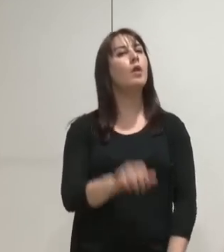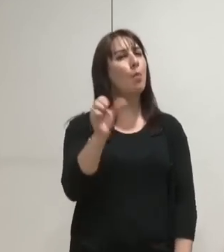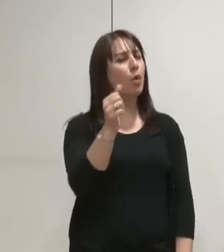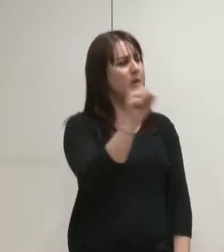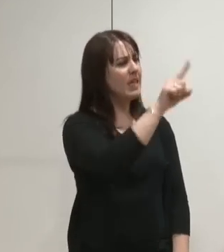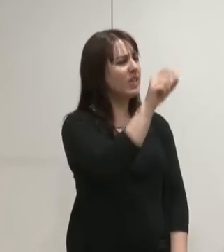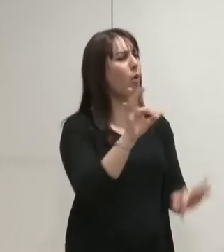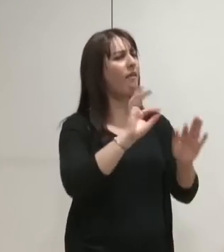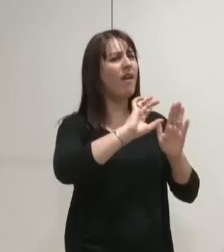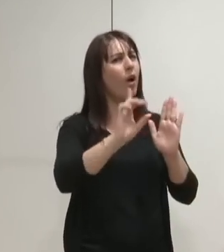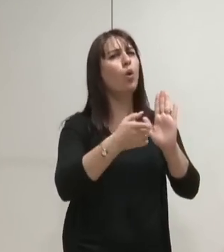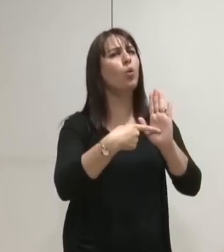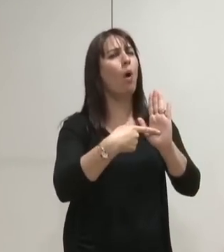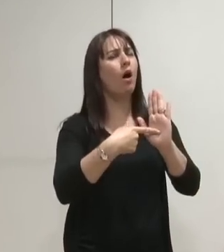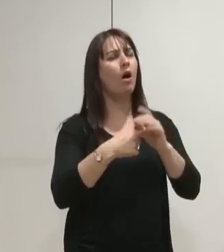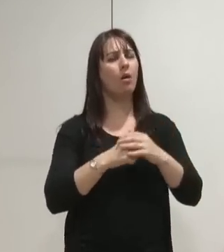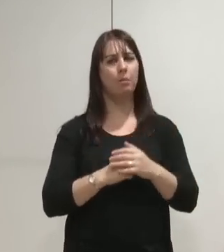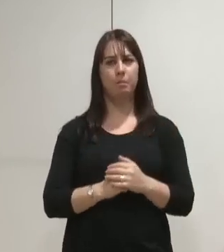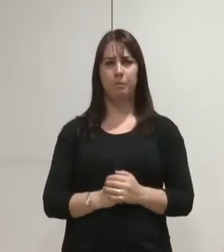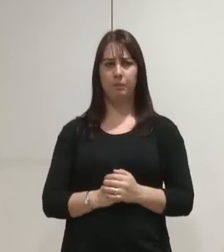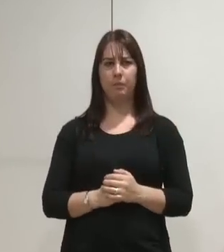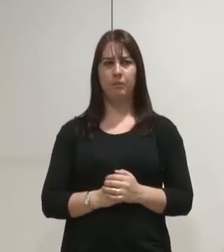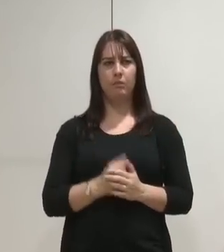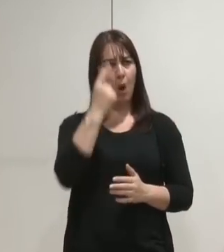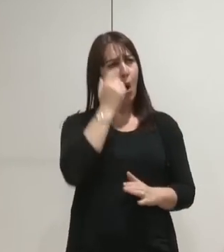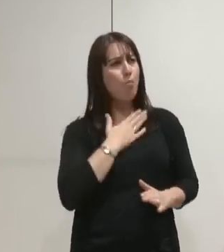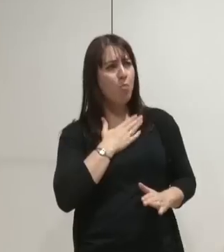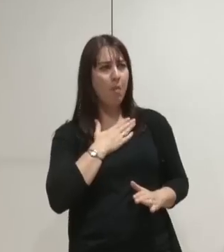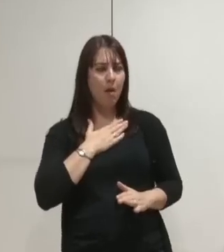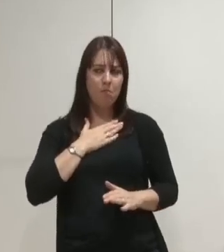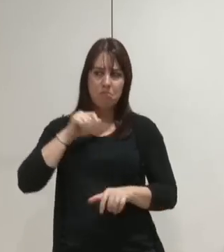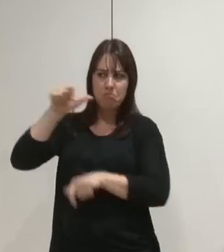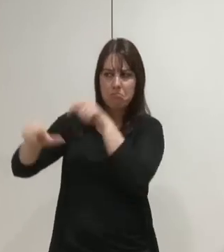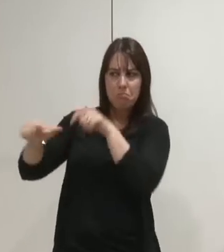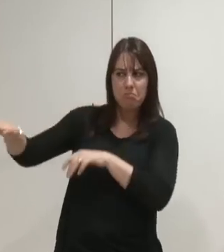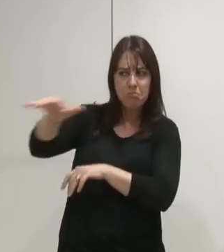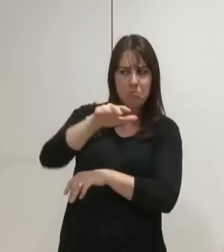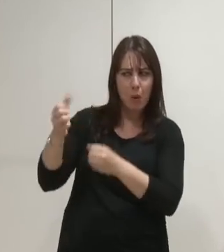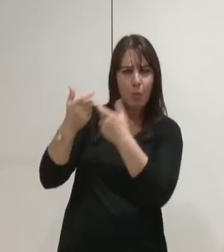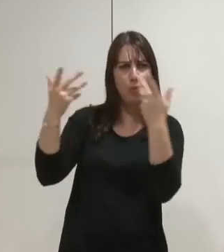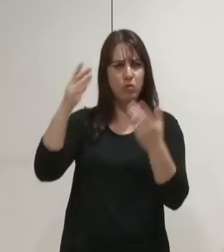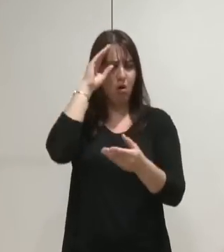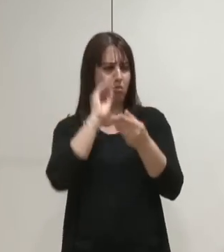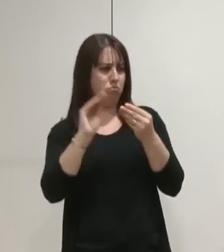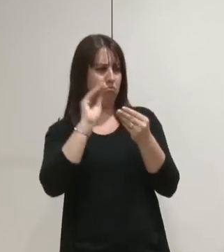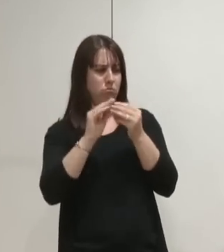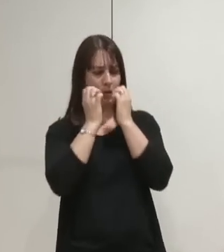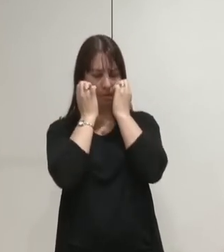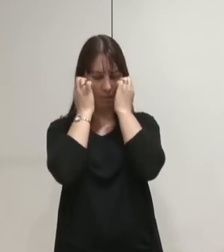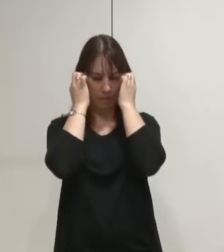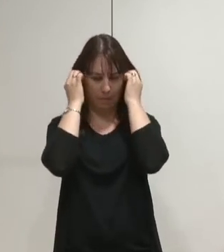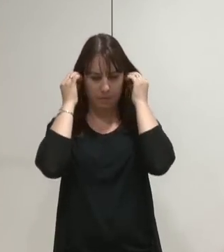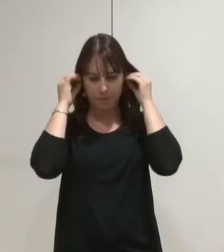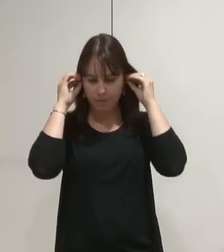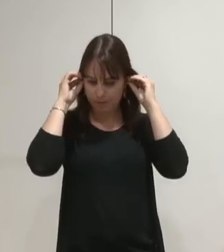droit euh pour moi-même et un certain nombre d'entre d'utres d'entre nous dans cette assemblée puisque